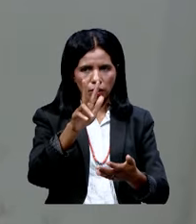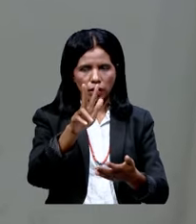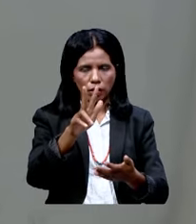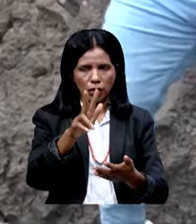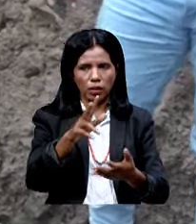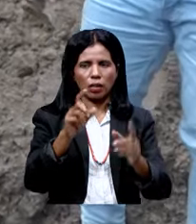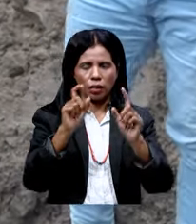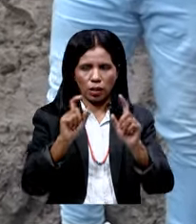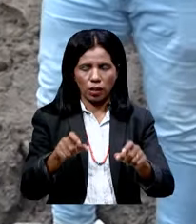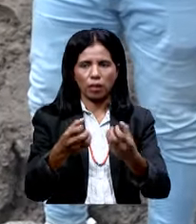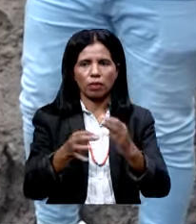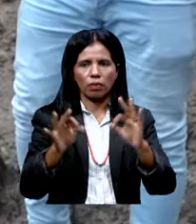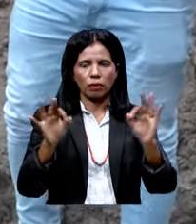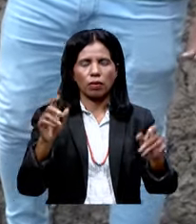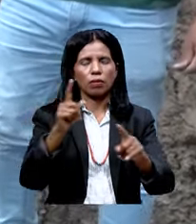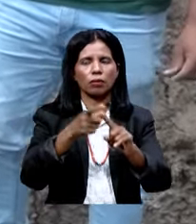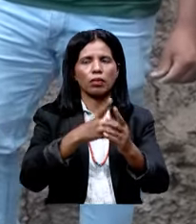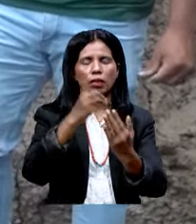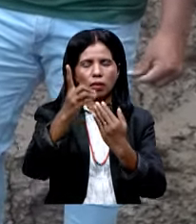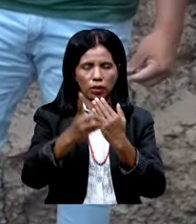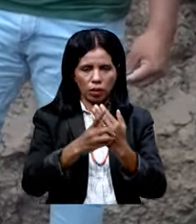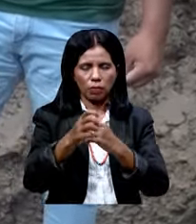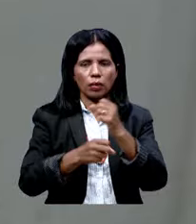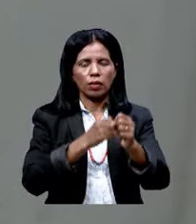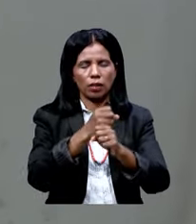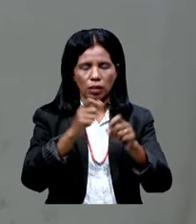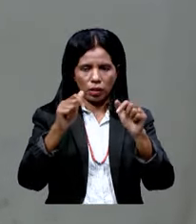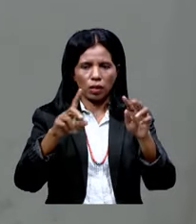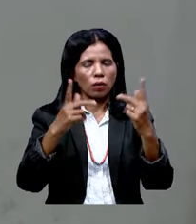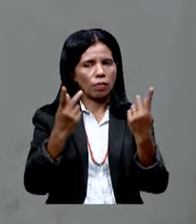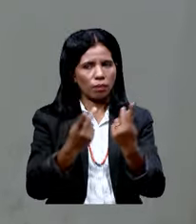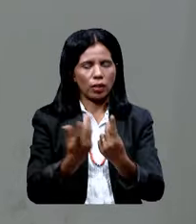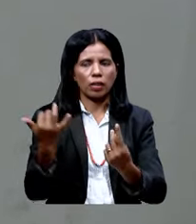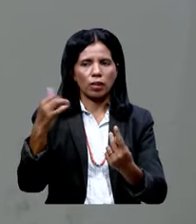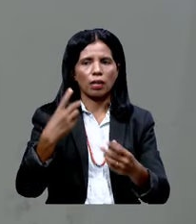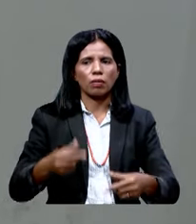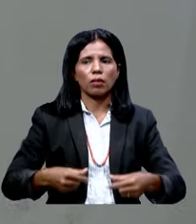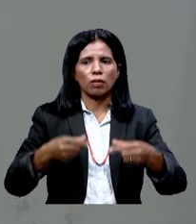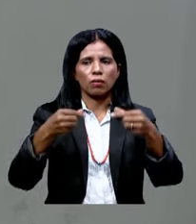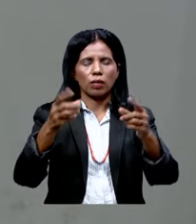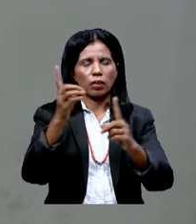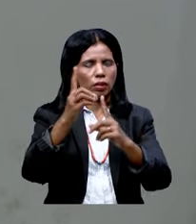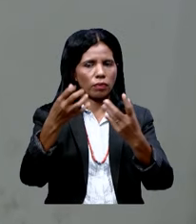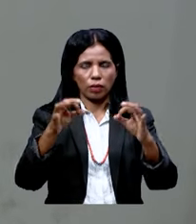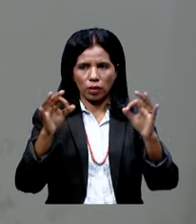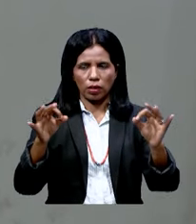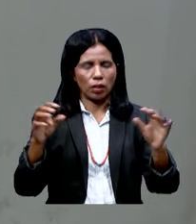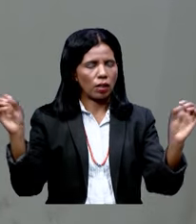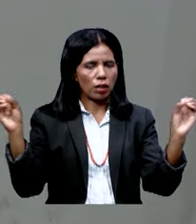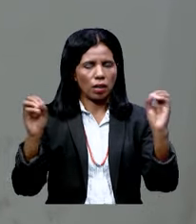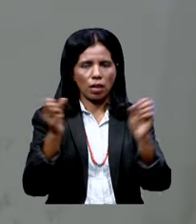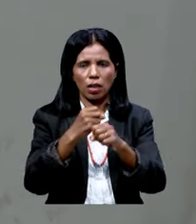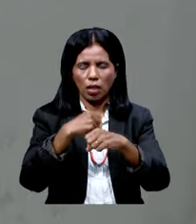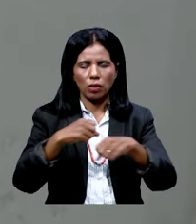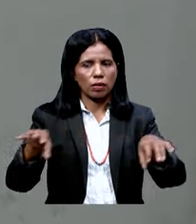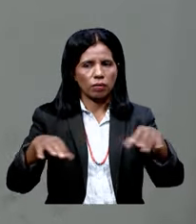2023 ni tem que finalizar ia dezembro ia tinanne mos. Ba companhia Sirenebe maka ami for deadline tiona maka la consegue finalizar